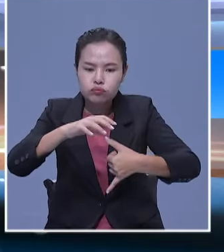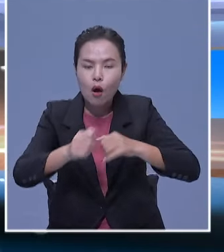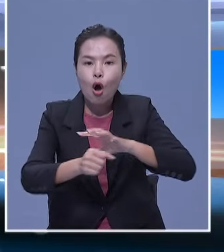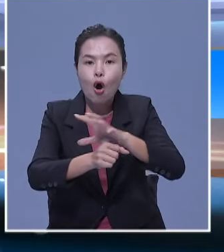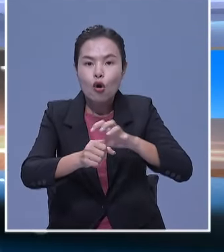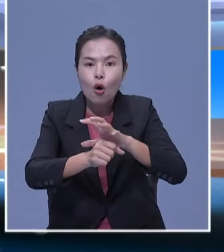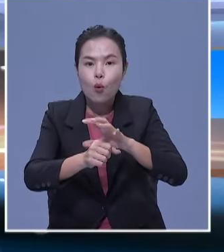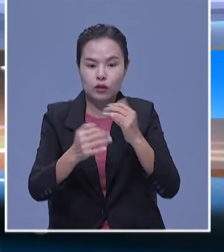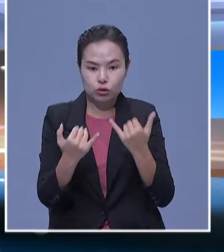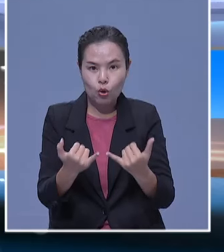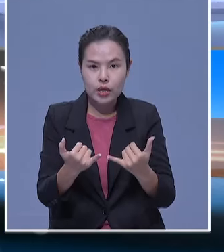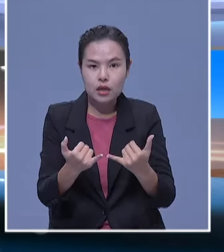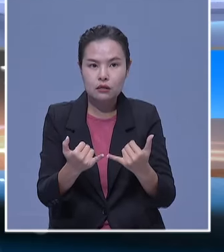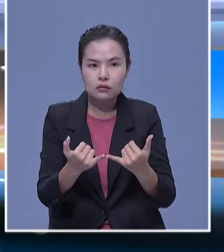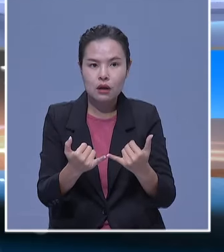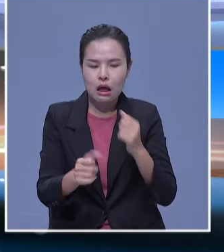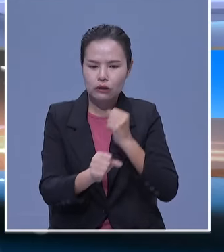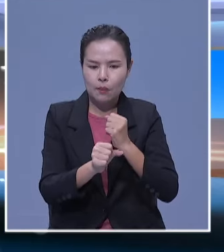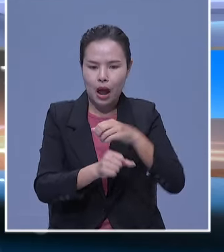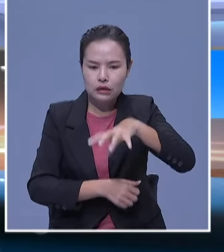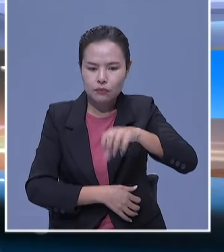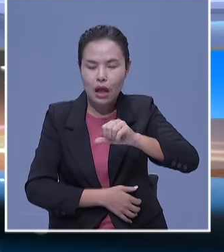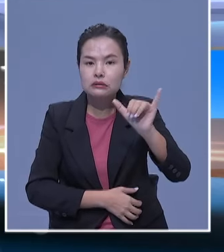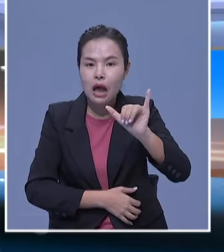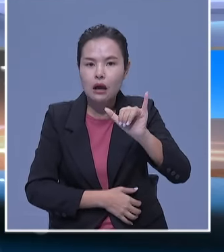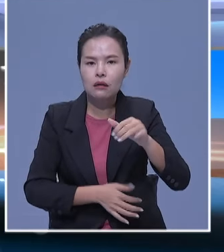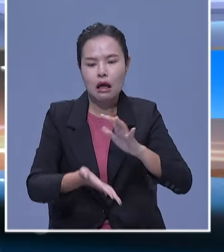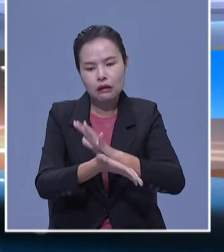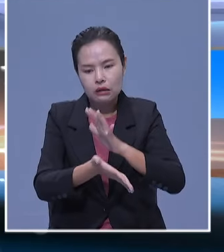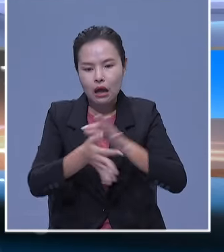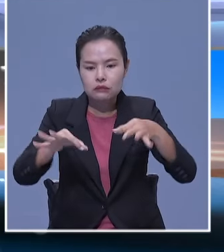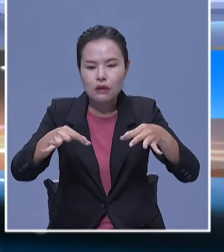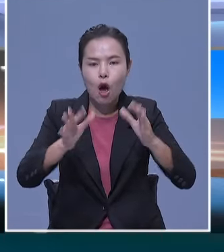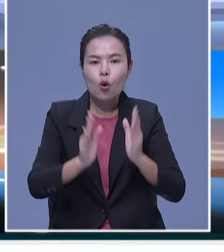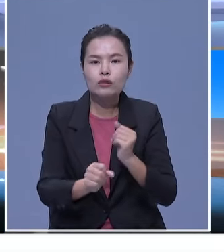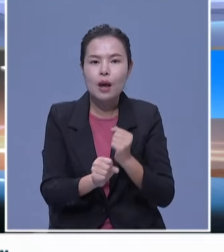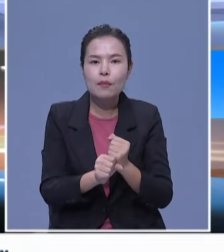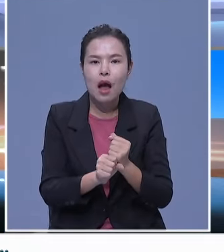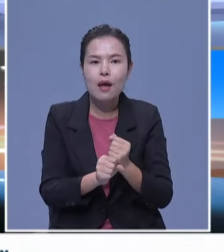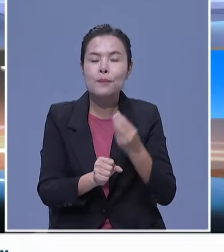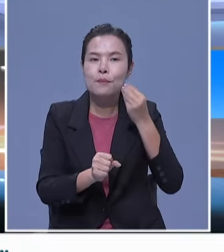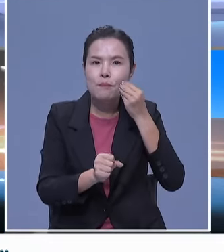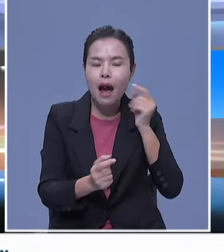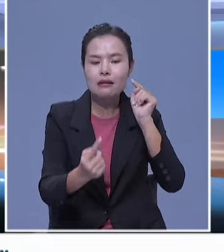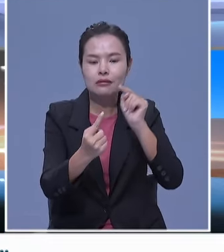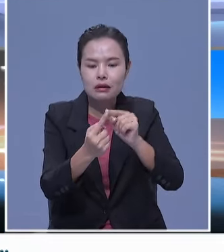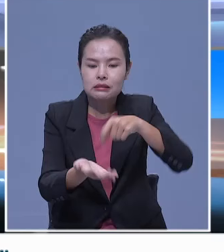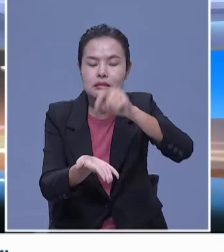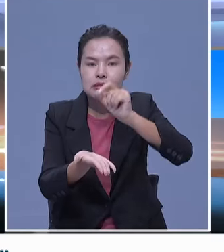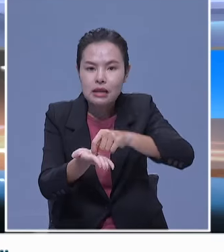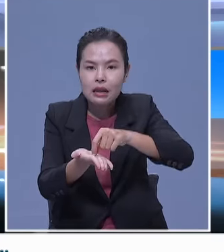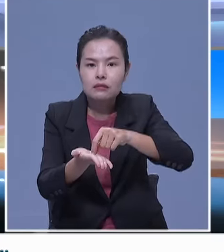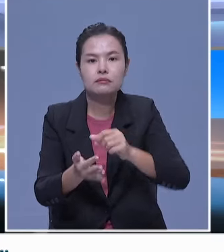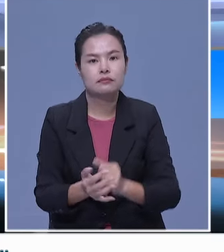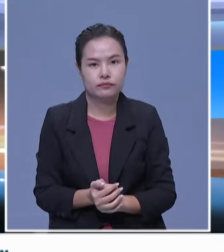ะจนถึงปัจจุบันยังไม่กลับเข้าสำนักงานเวลามีเอกสารอะไรก็ให้ลูกน้องวิ่งไปส่งถึงบ้านเซ็นถึงบ้าน